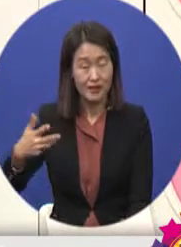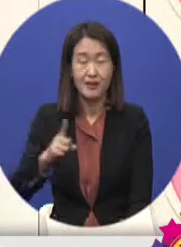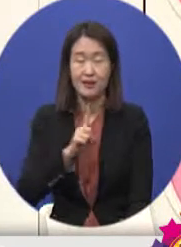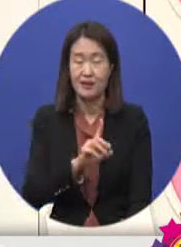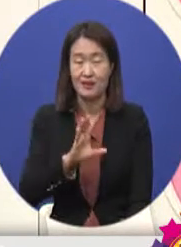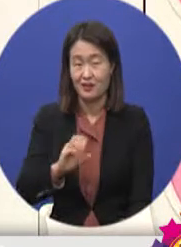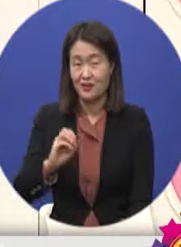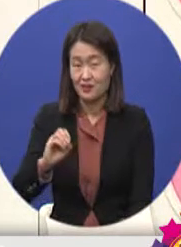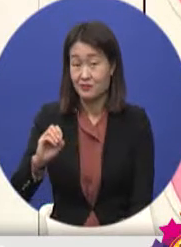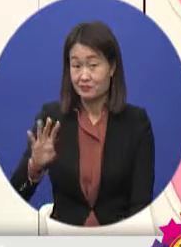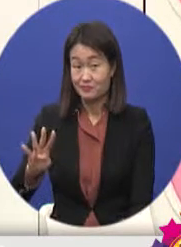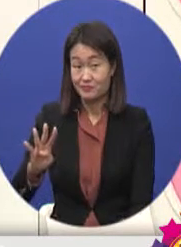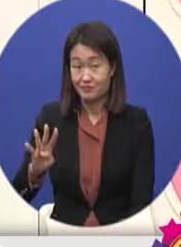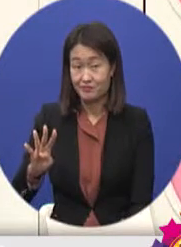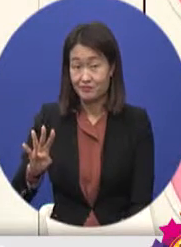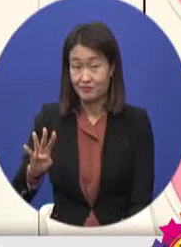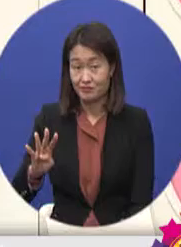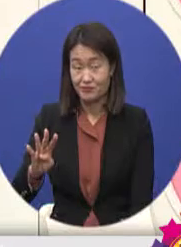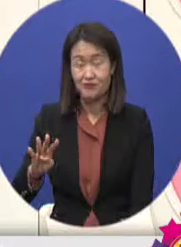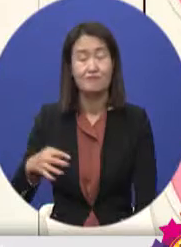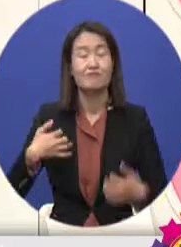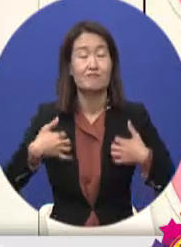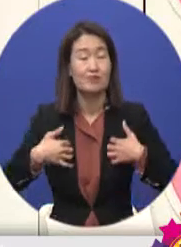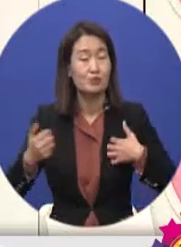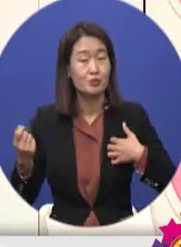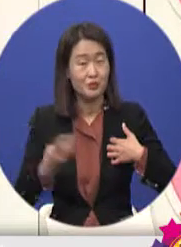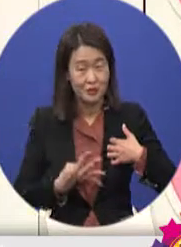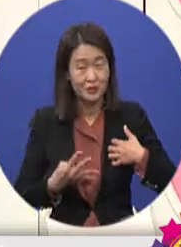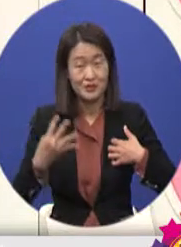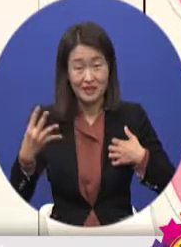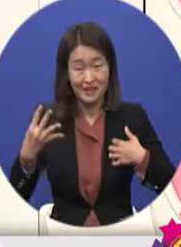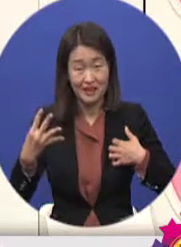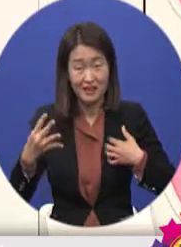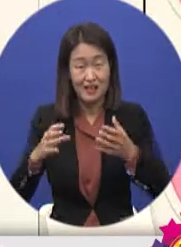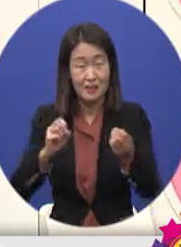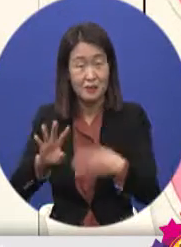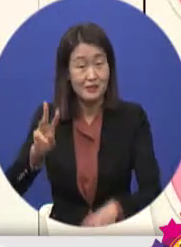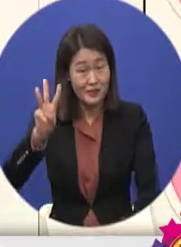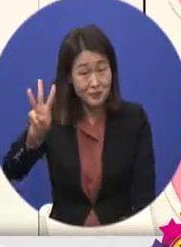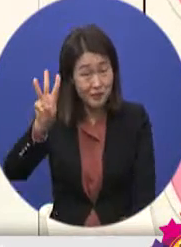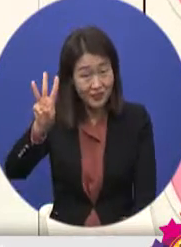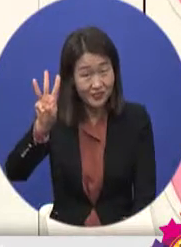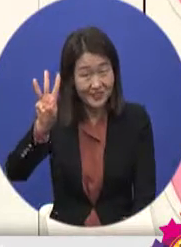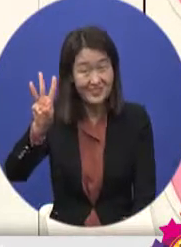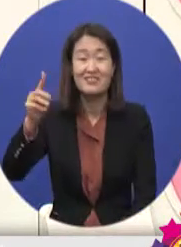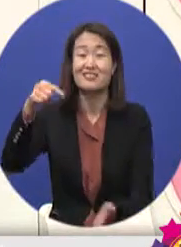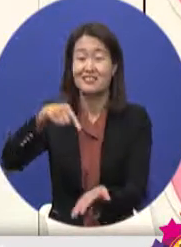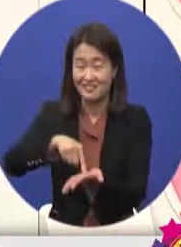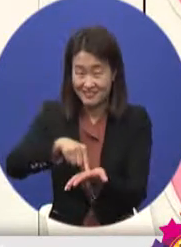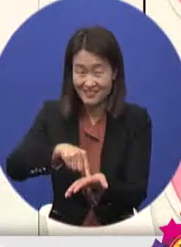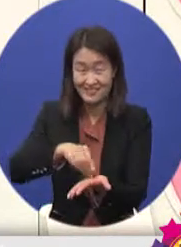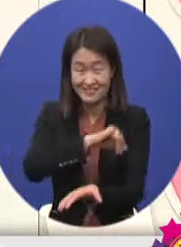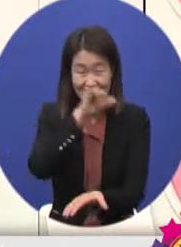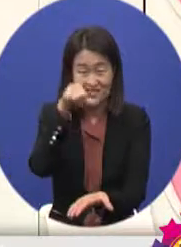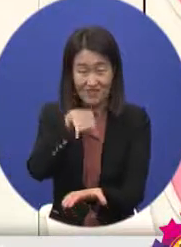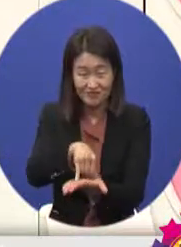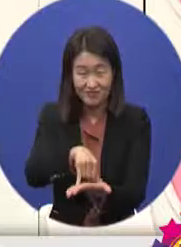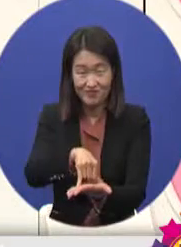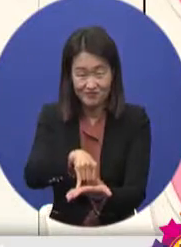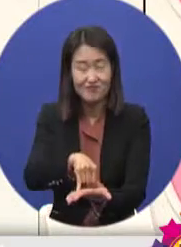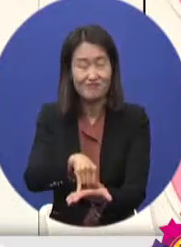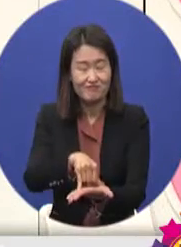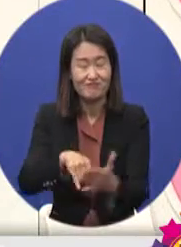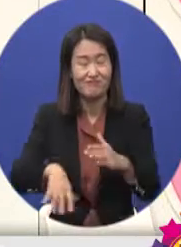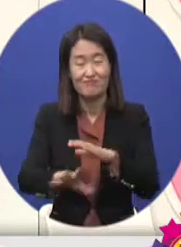4번을 누르시고 정답이 3번이다 싶으면 3번을 누르시고 꼭 누르시고 전화를 끊으시면